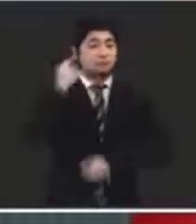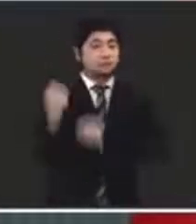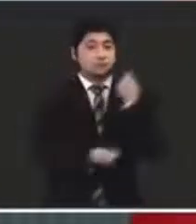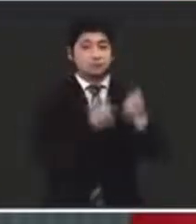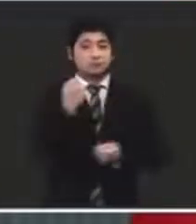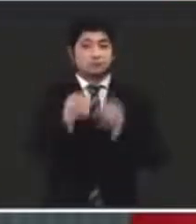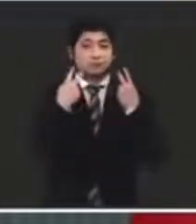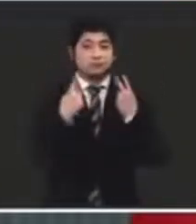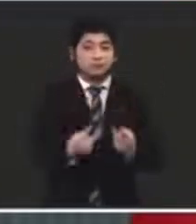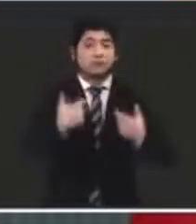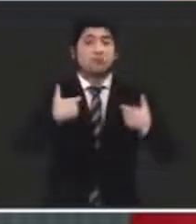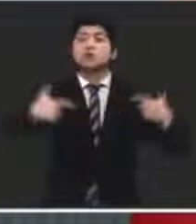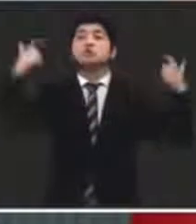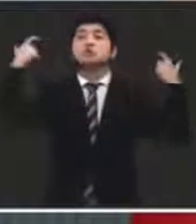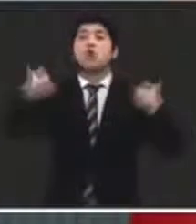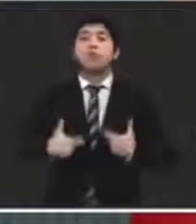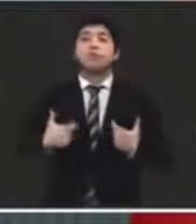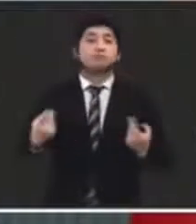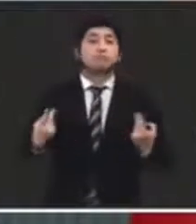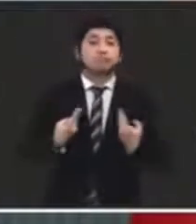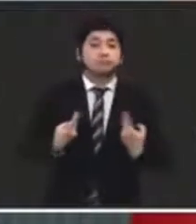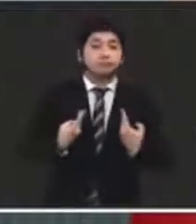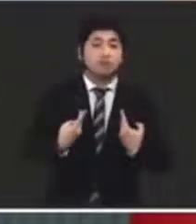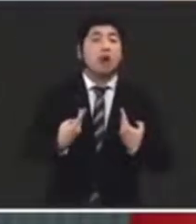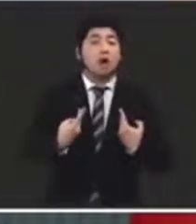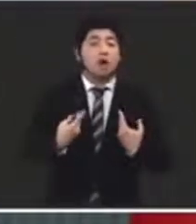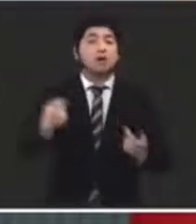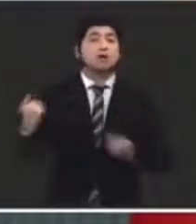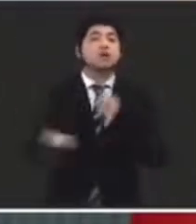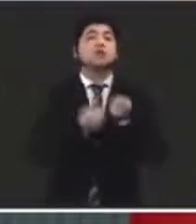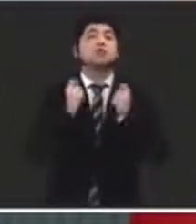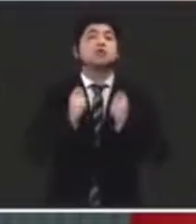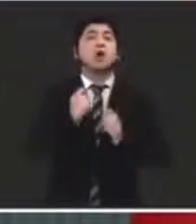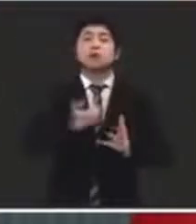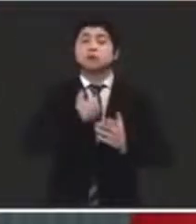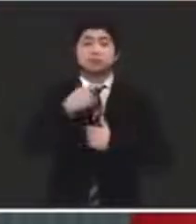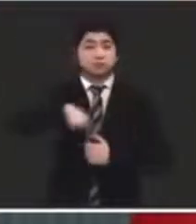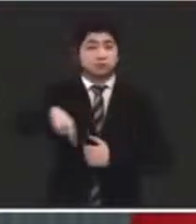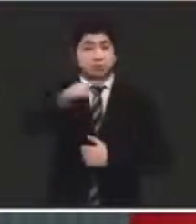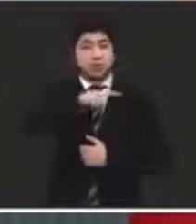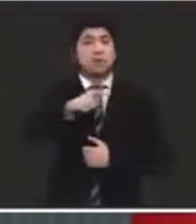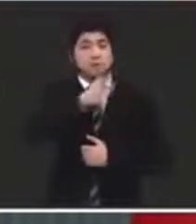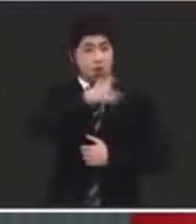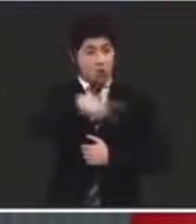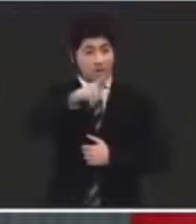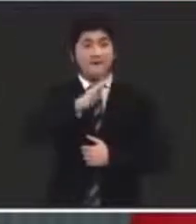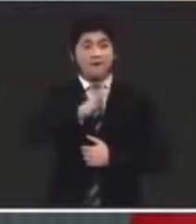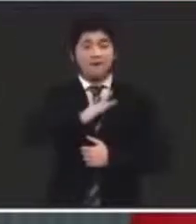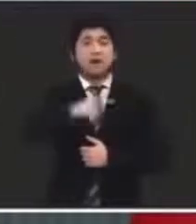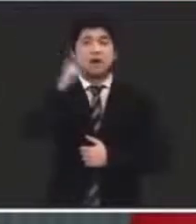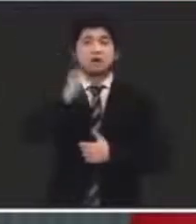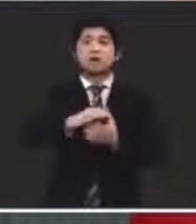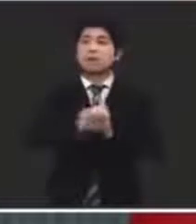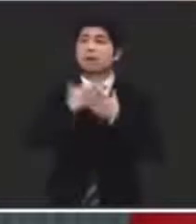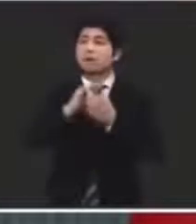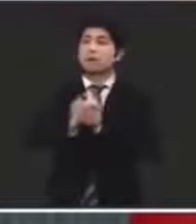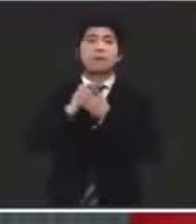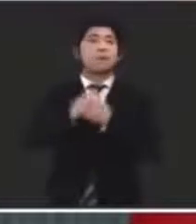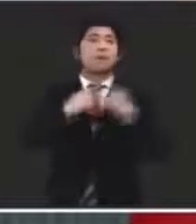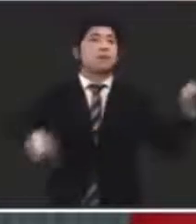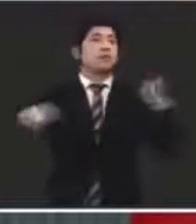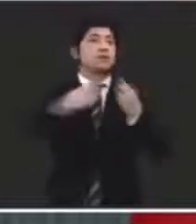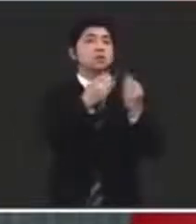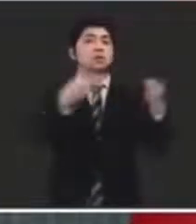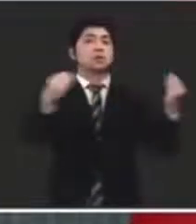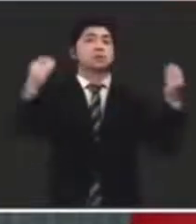ve üstlendiği sorumluluklar işin zorluğunu bilenlerin gerçekten takdirle karşıladığı